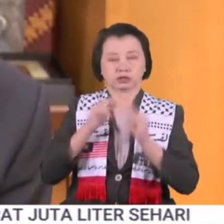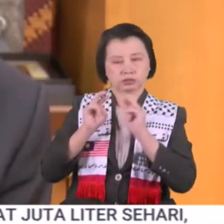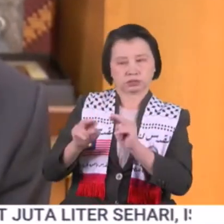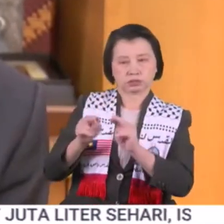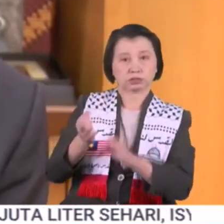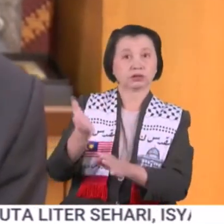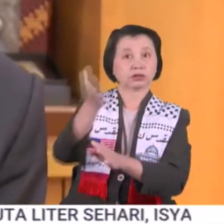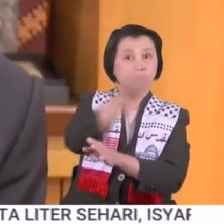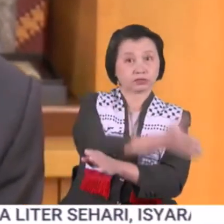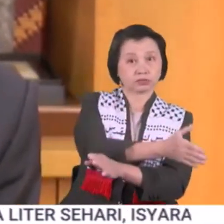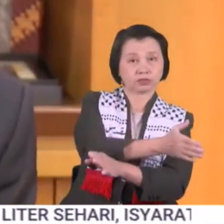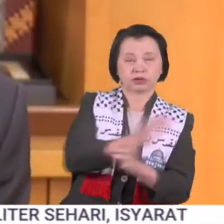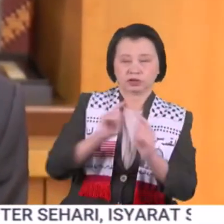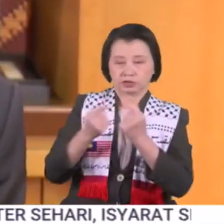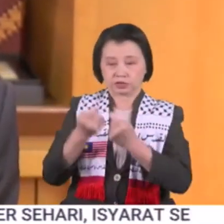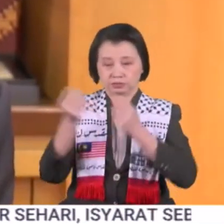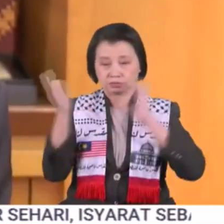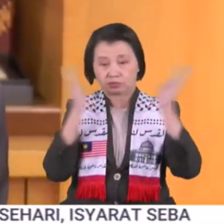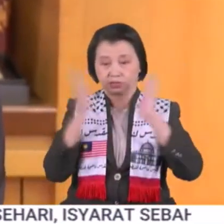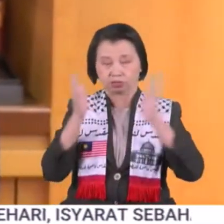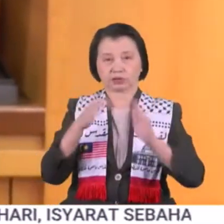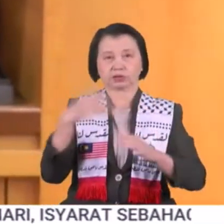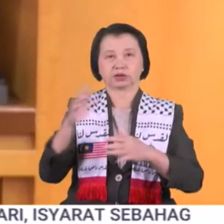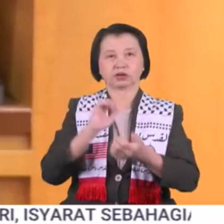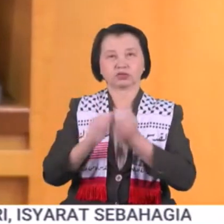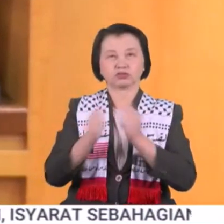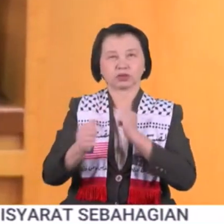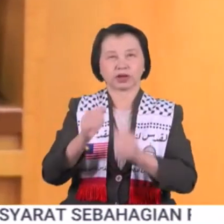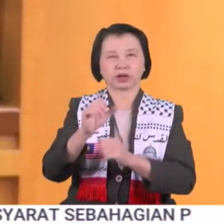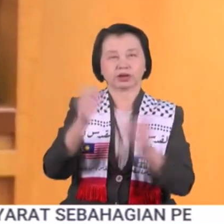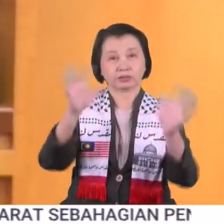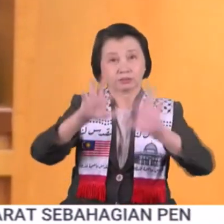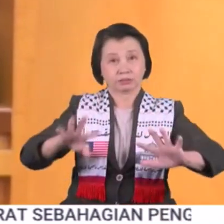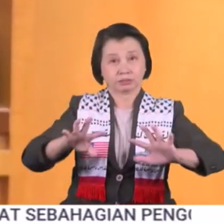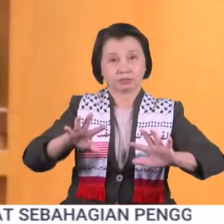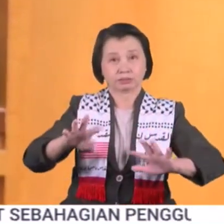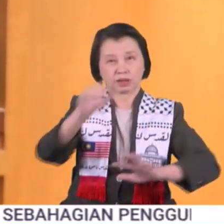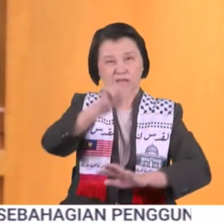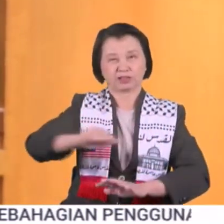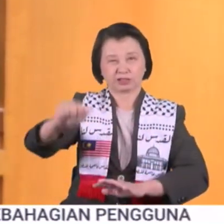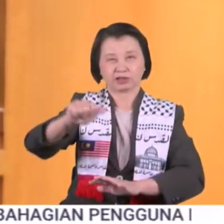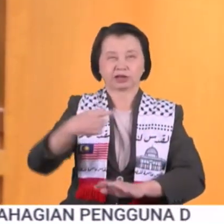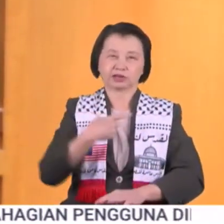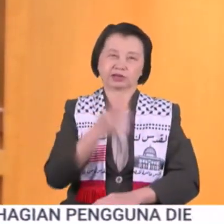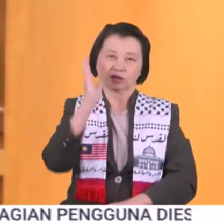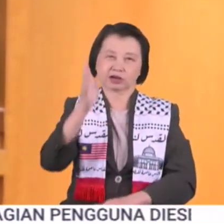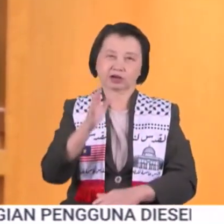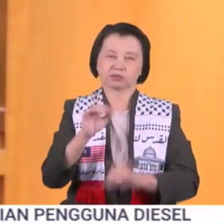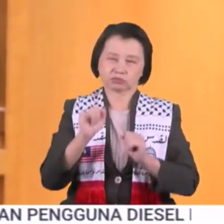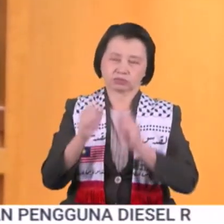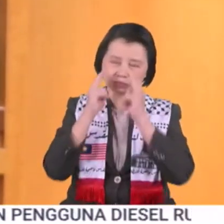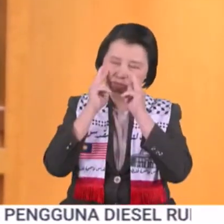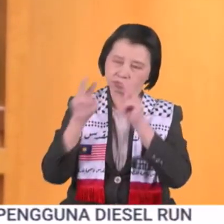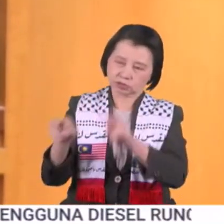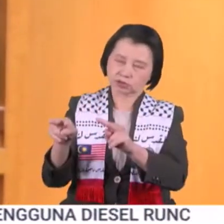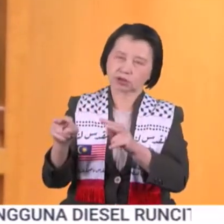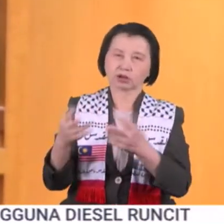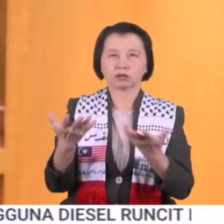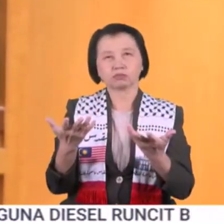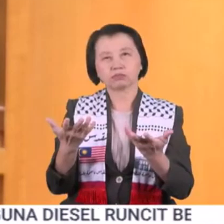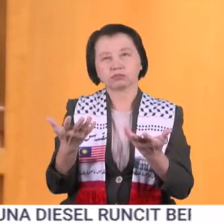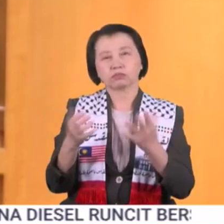ini, selalunya kontingen negara kita dalam sukan SEA, sukan Asia ni, kita akan dapat lihat